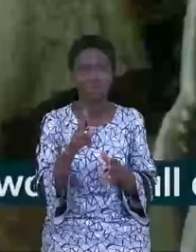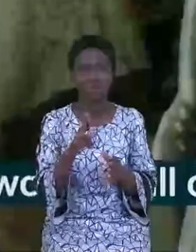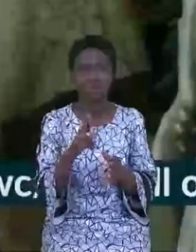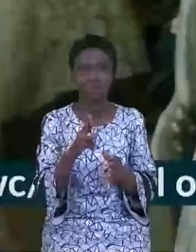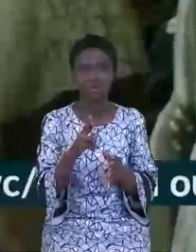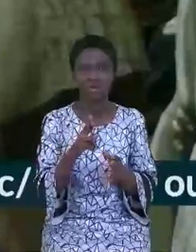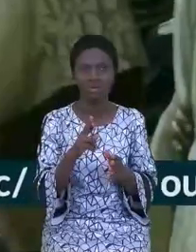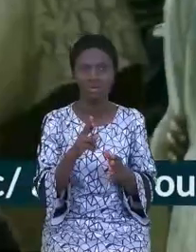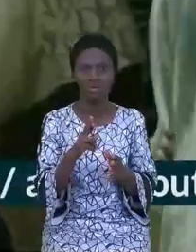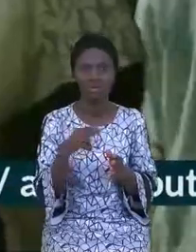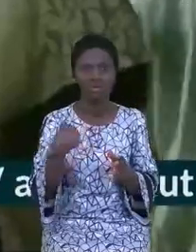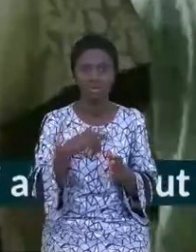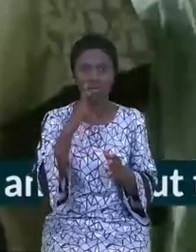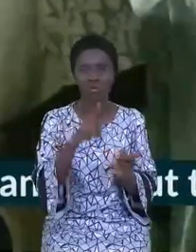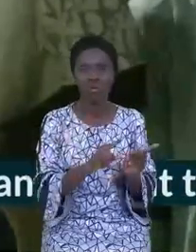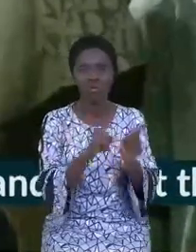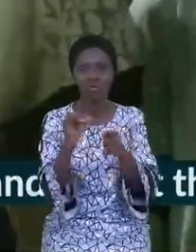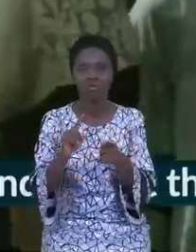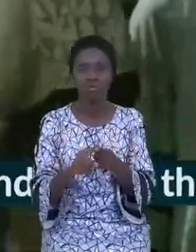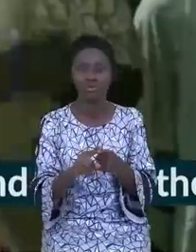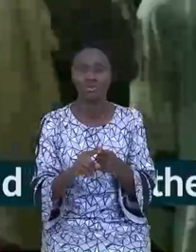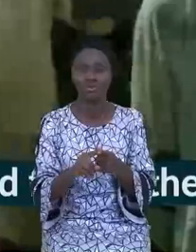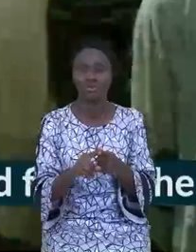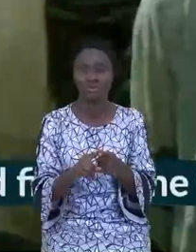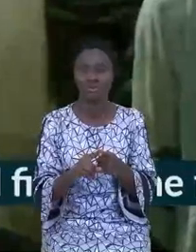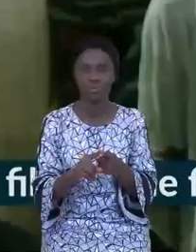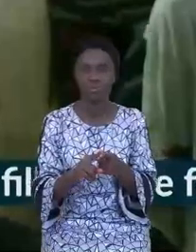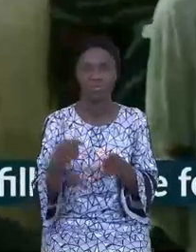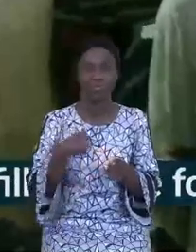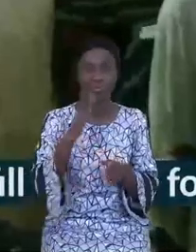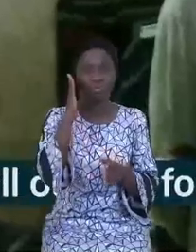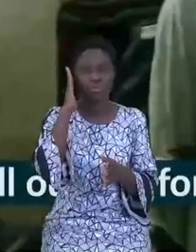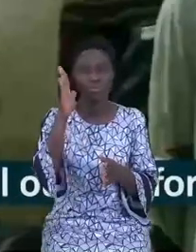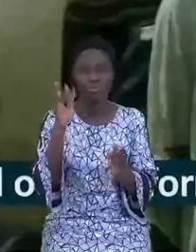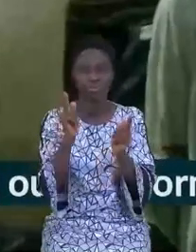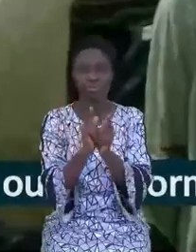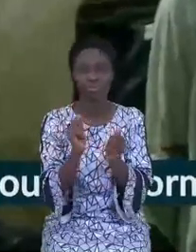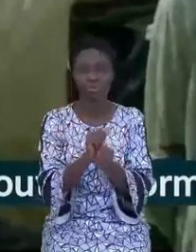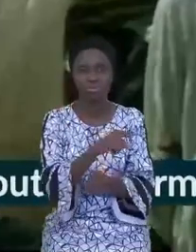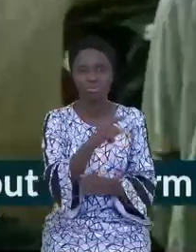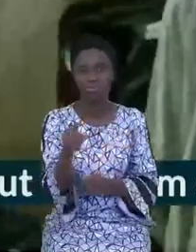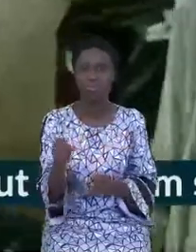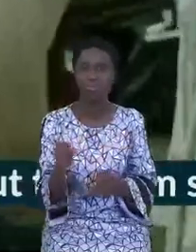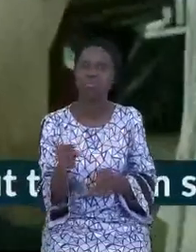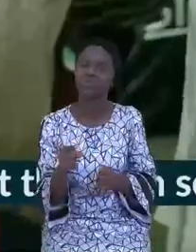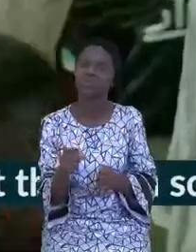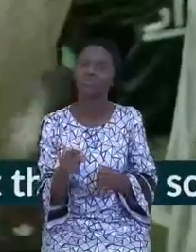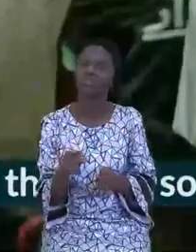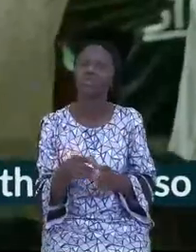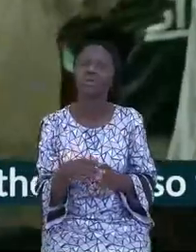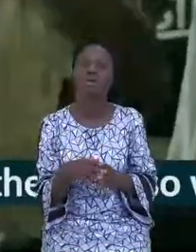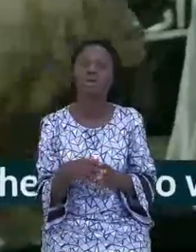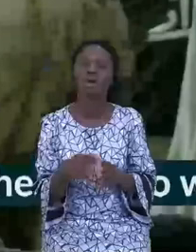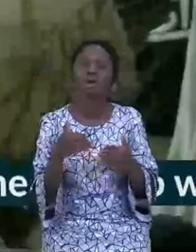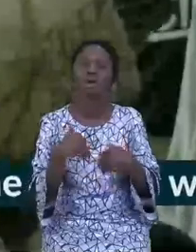Donc, ce serait un moment spécial de retrouvailles avec tous ceux-là qui ont donné leur vie au Seigneur au